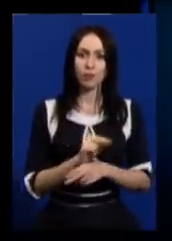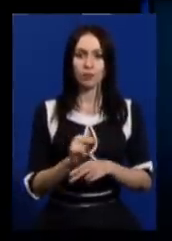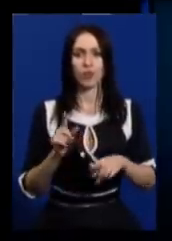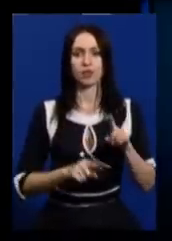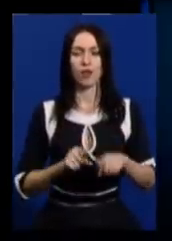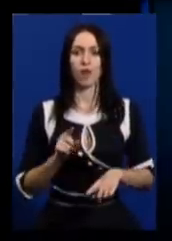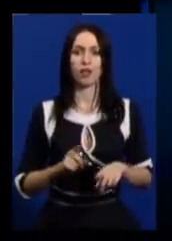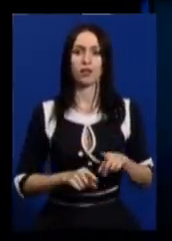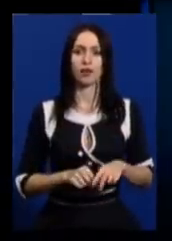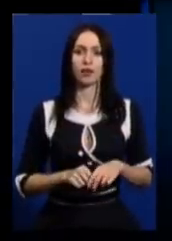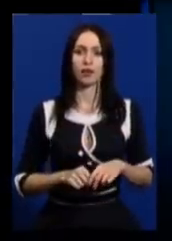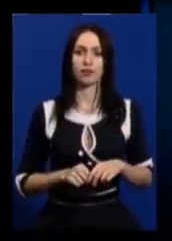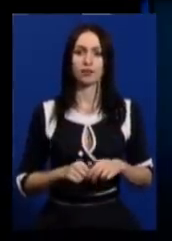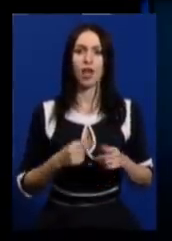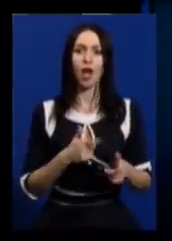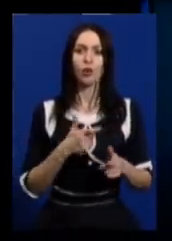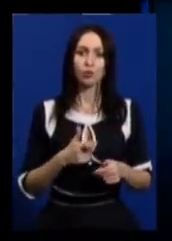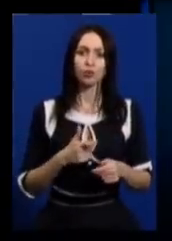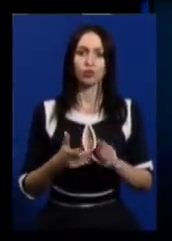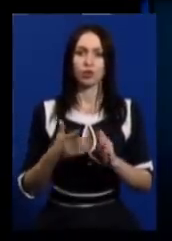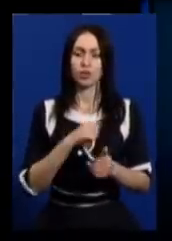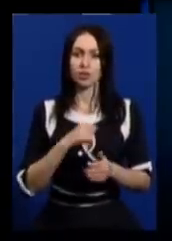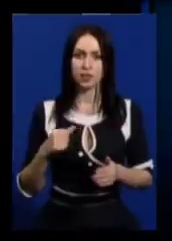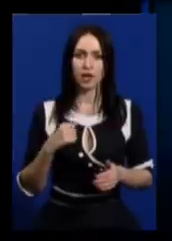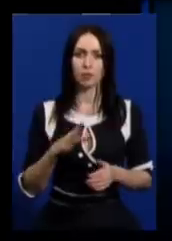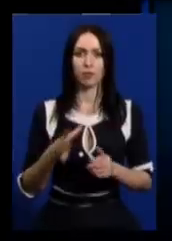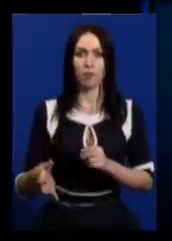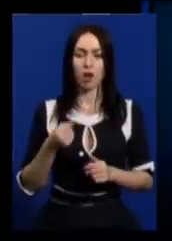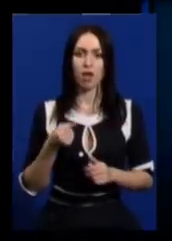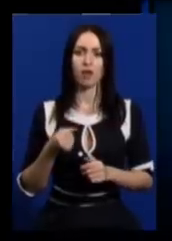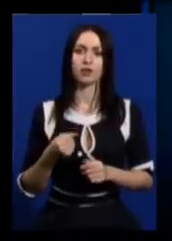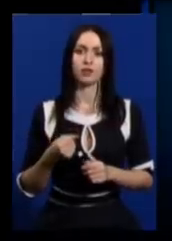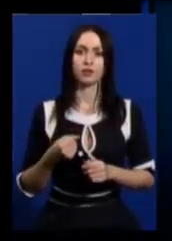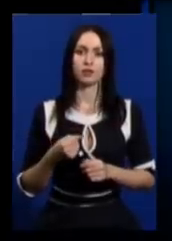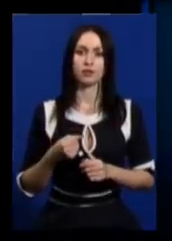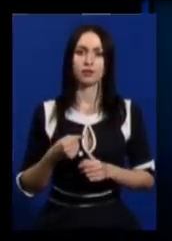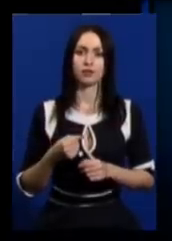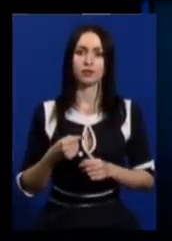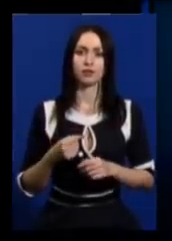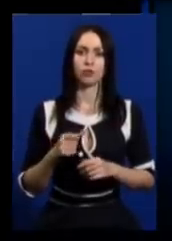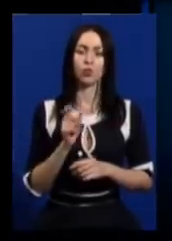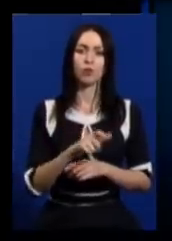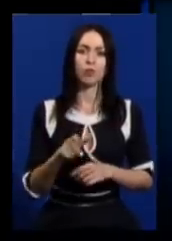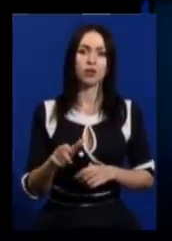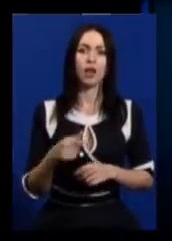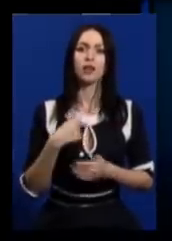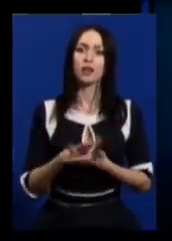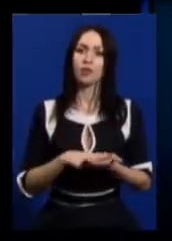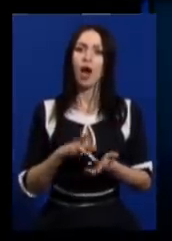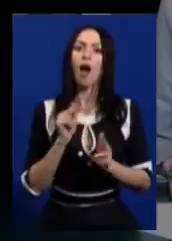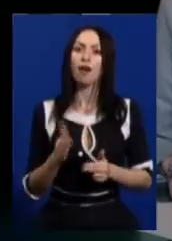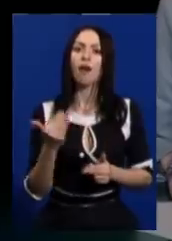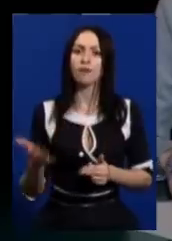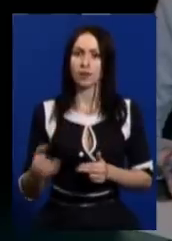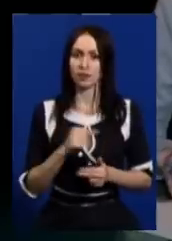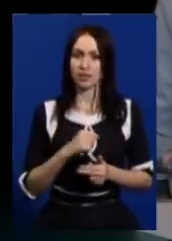оружие добывали иногда сами. Ребята... Я перепрошую, а як ви добували